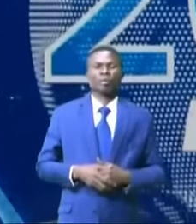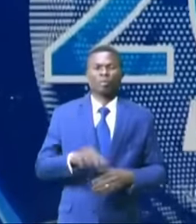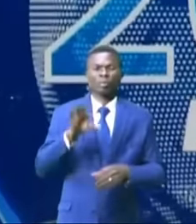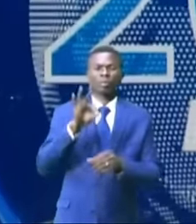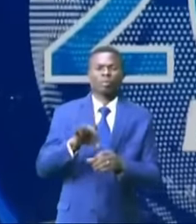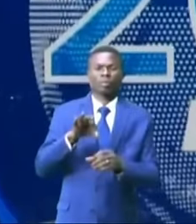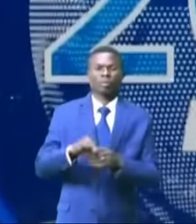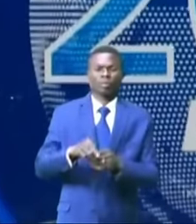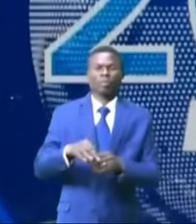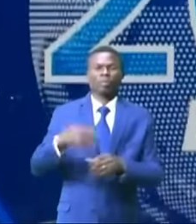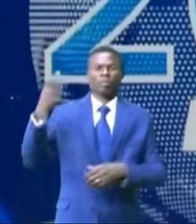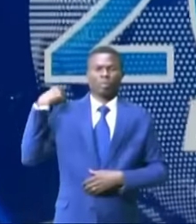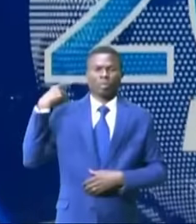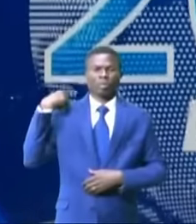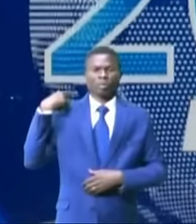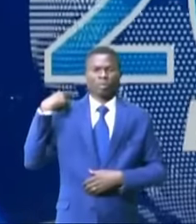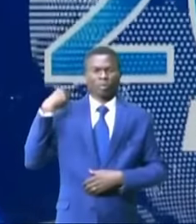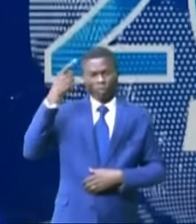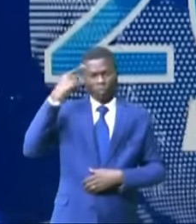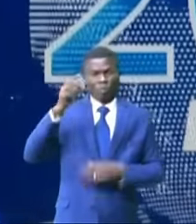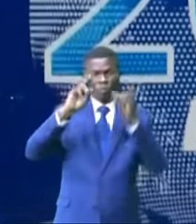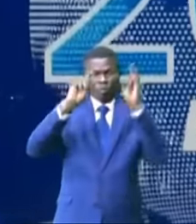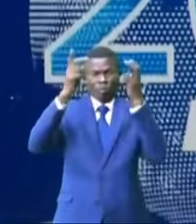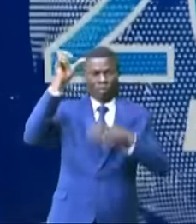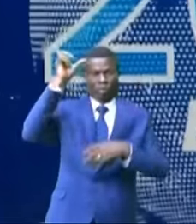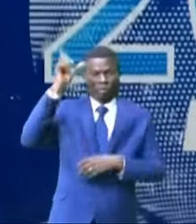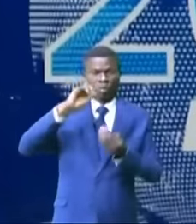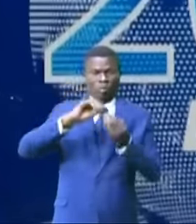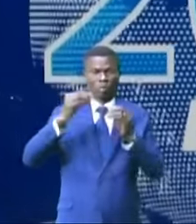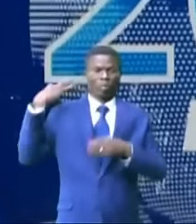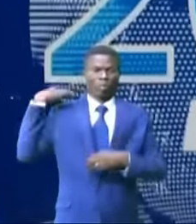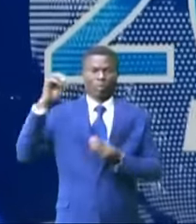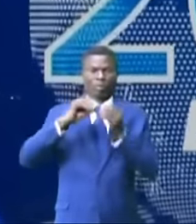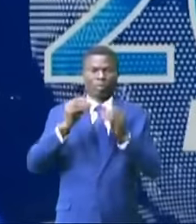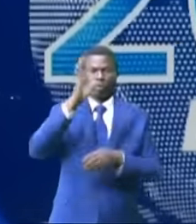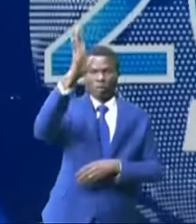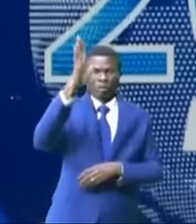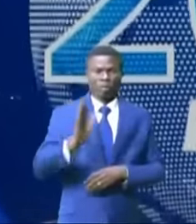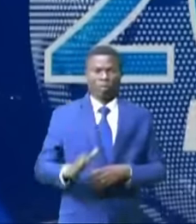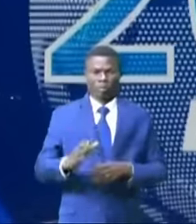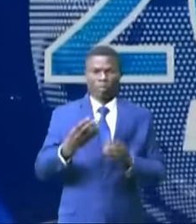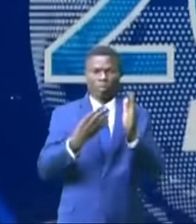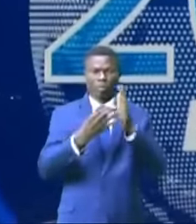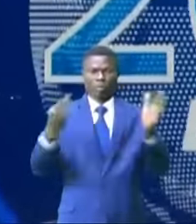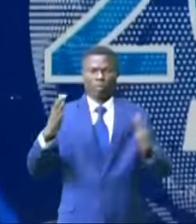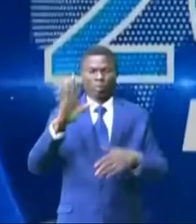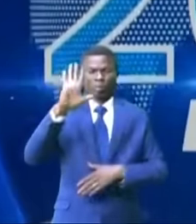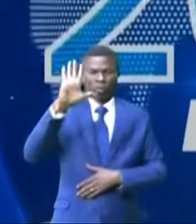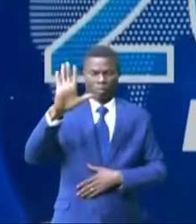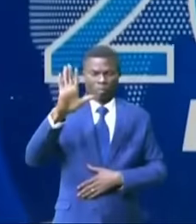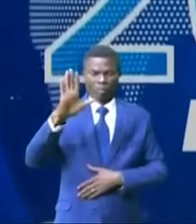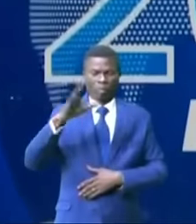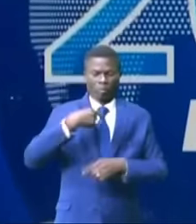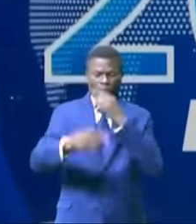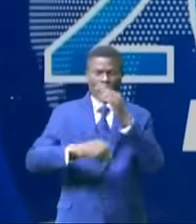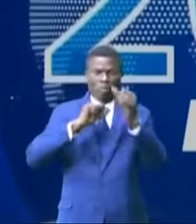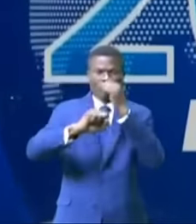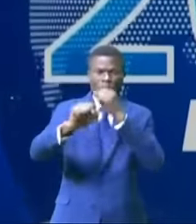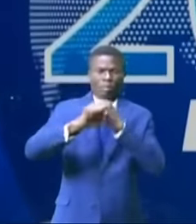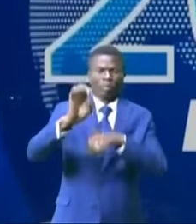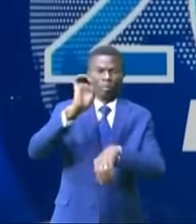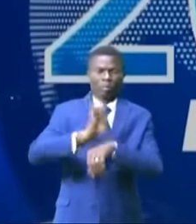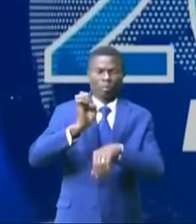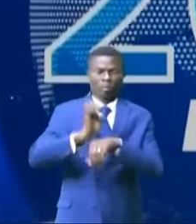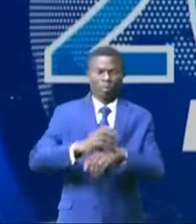Élections législatives. Quittons Kinshasa pour Lubumbashi. Le candidat numéro 585, Jacques Kiaboula Kiatoué, a lancé sa campagne à